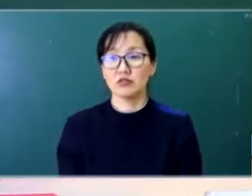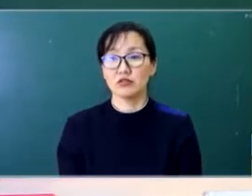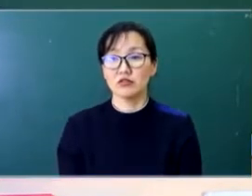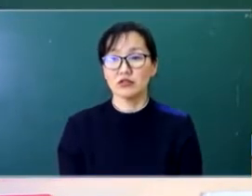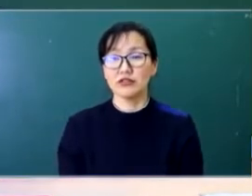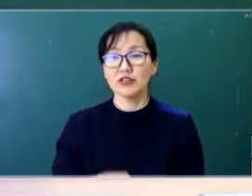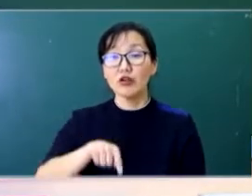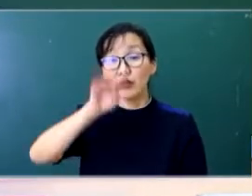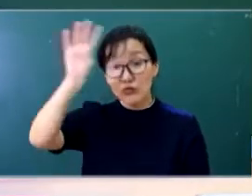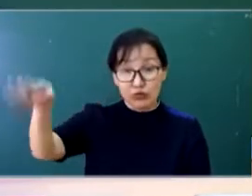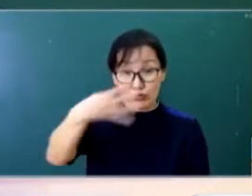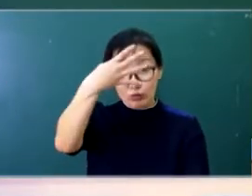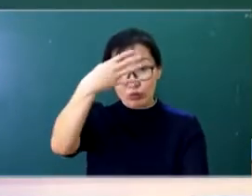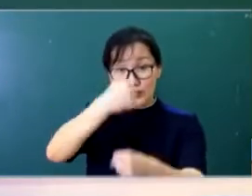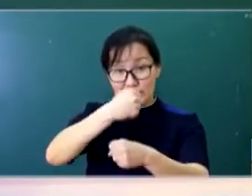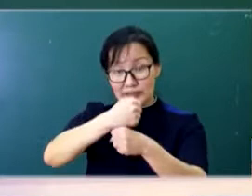128 гэдэг тоог